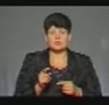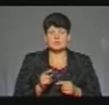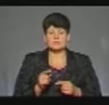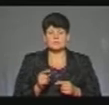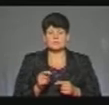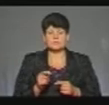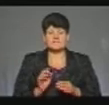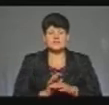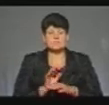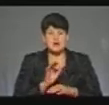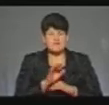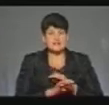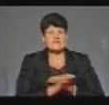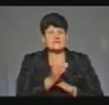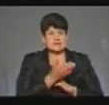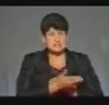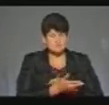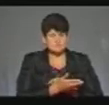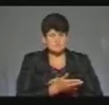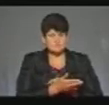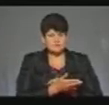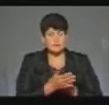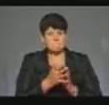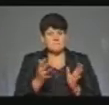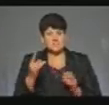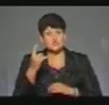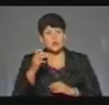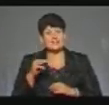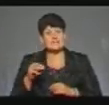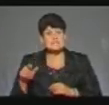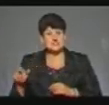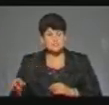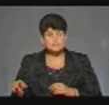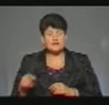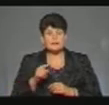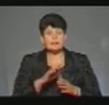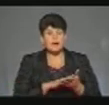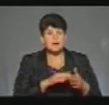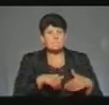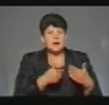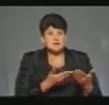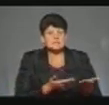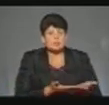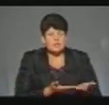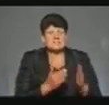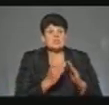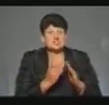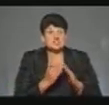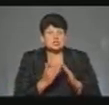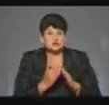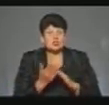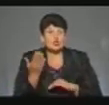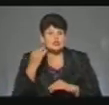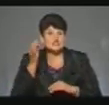їх відправили на Схід, більше 100 тисяч. І далі їм мали запропонувати житло колишніх